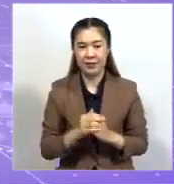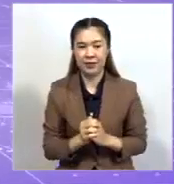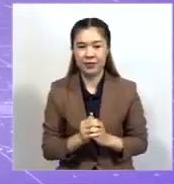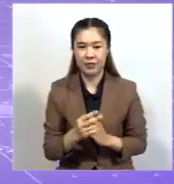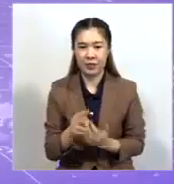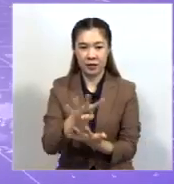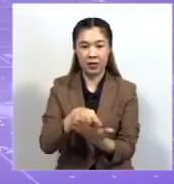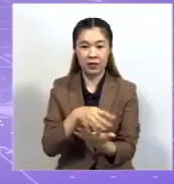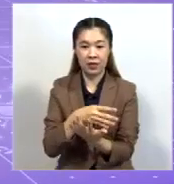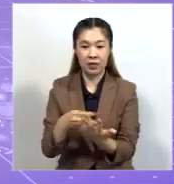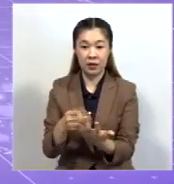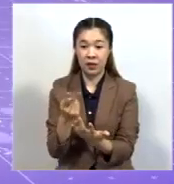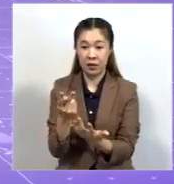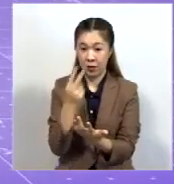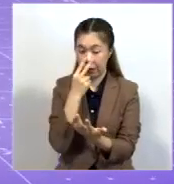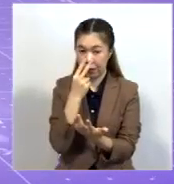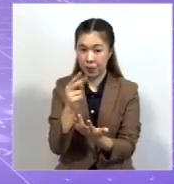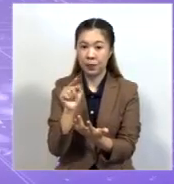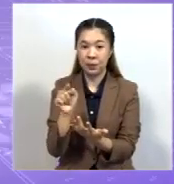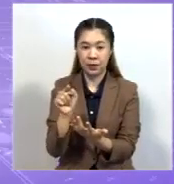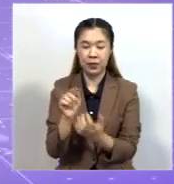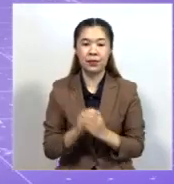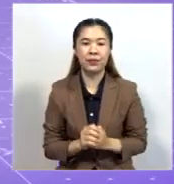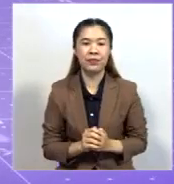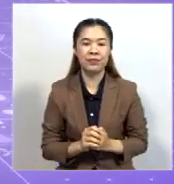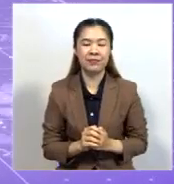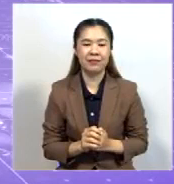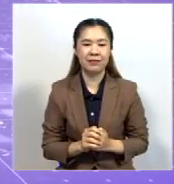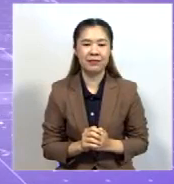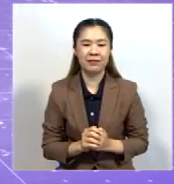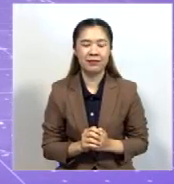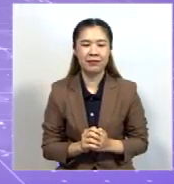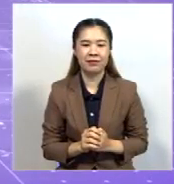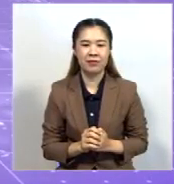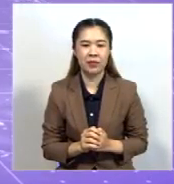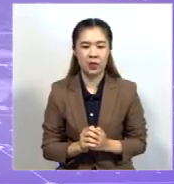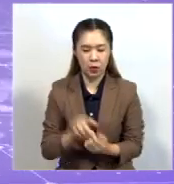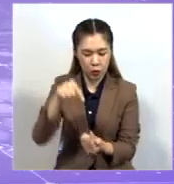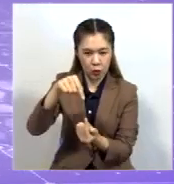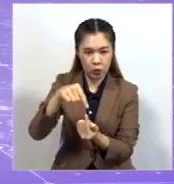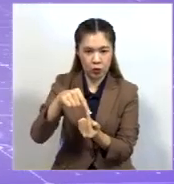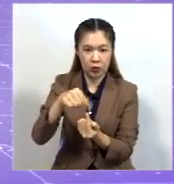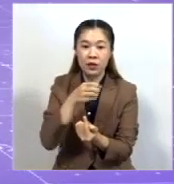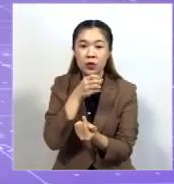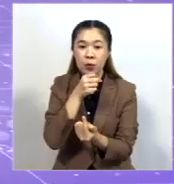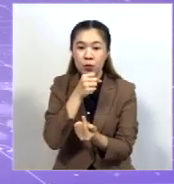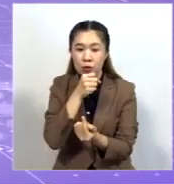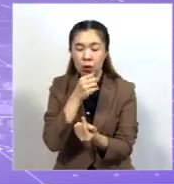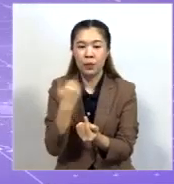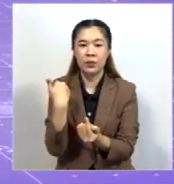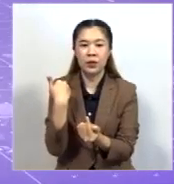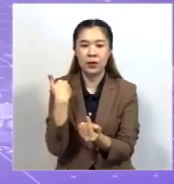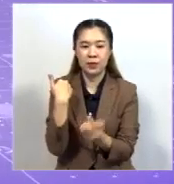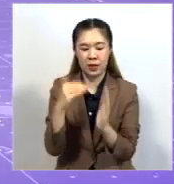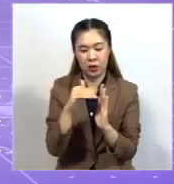อันนี้ดูจากแผนที่ทั่วประเทศนะคะจาก Air Force ไทยกรมควบคุมมลพิษนะคะจะเห็นได้ว่าจุดสีส้มๆเนี่ยมีทั้งกลางๆของประเท